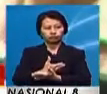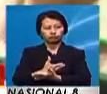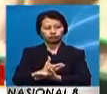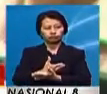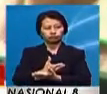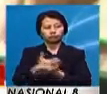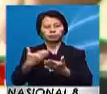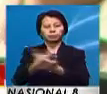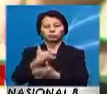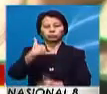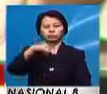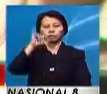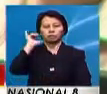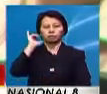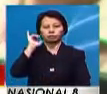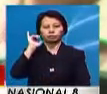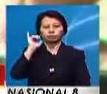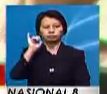Baru semalam.